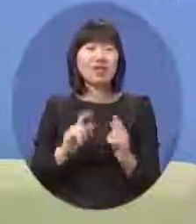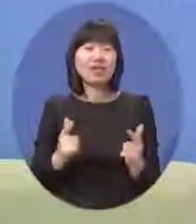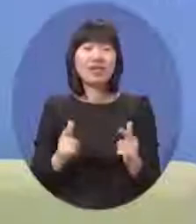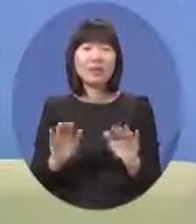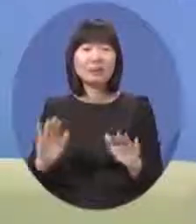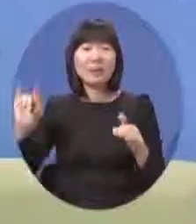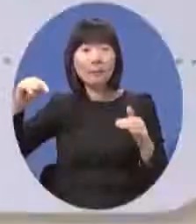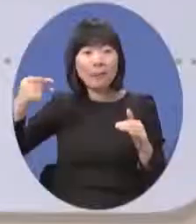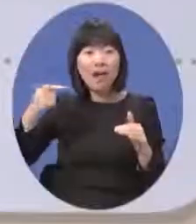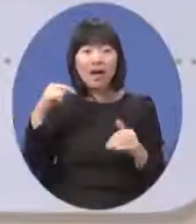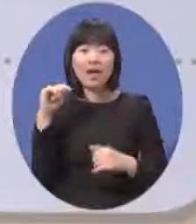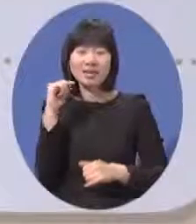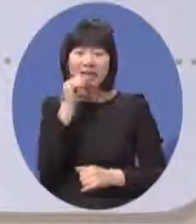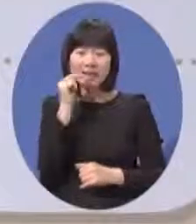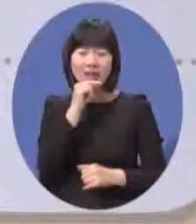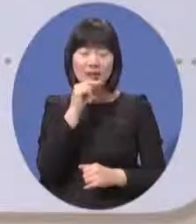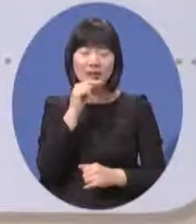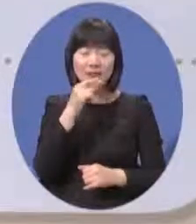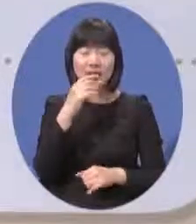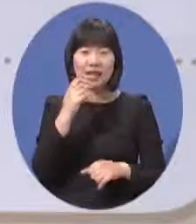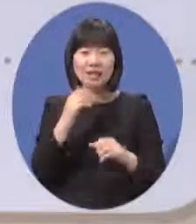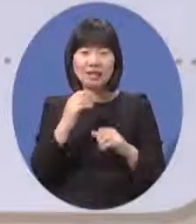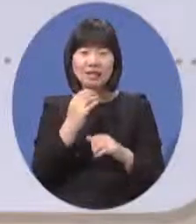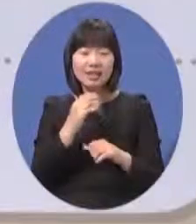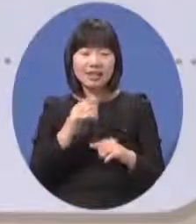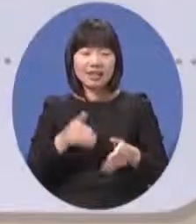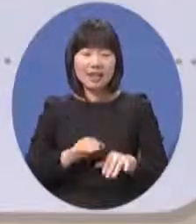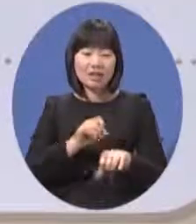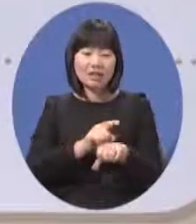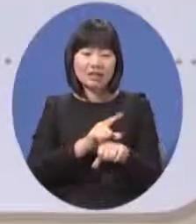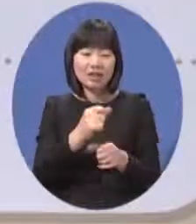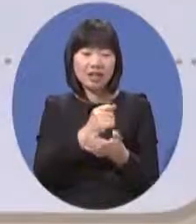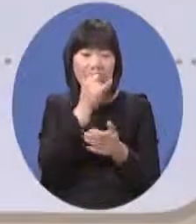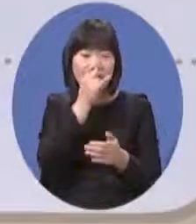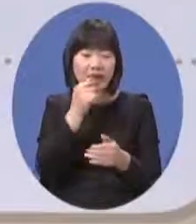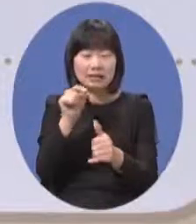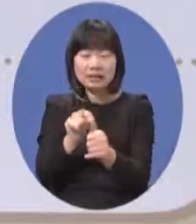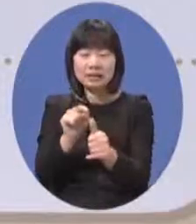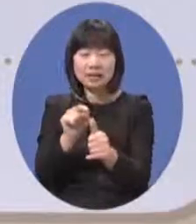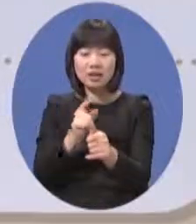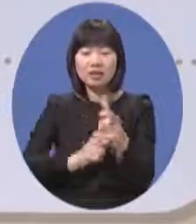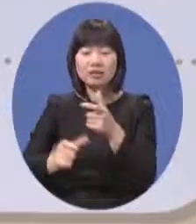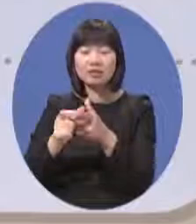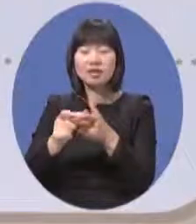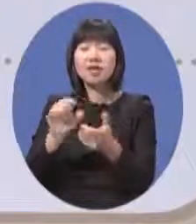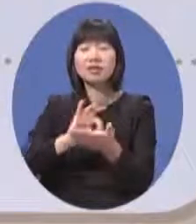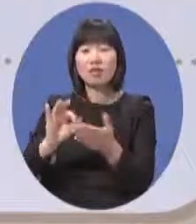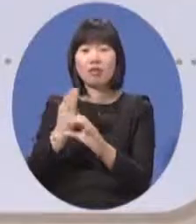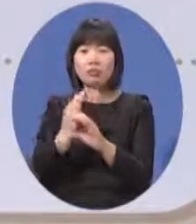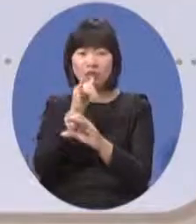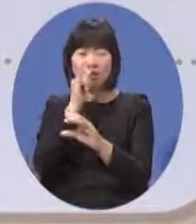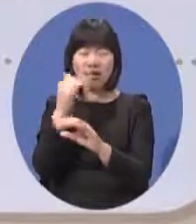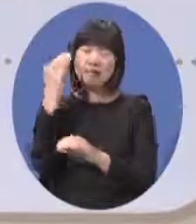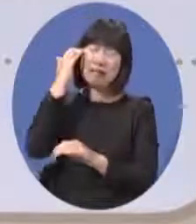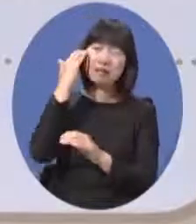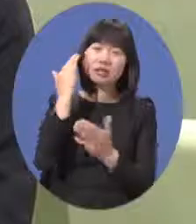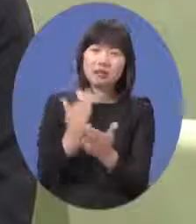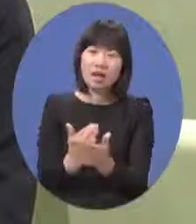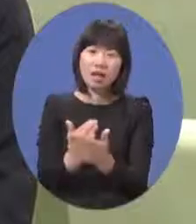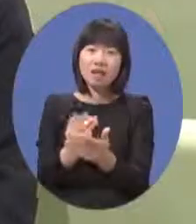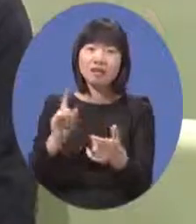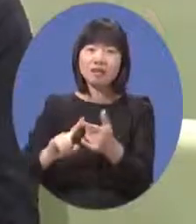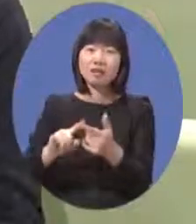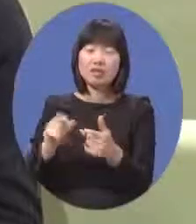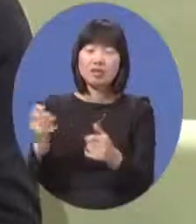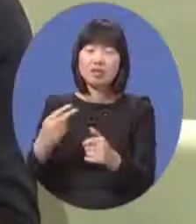다음에 이제 까다로운 기질을 갖고 있는 아이들을 보면 이 네. 아이들은 아까도 보면 지시와 명령을 더 많이 사용하죠. 그러니까 건드리지 마, 이런